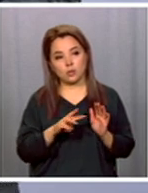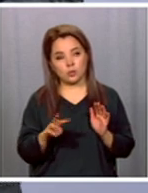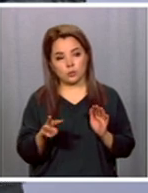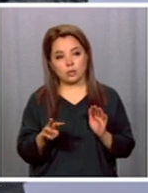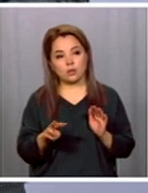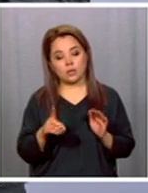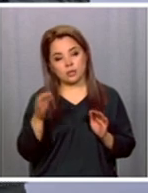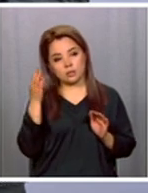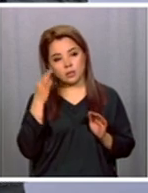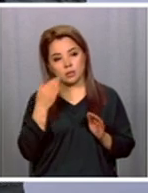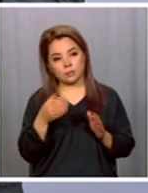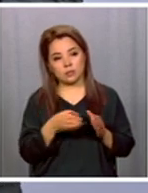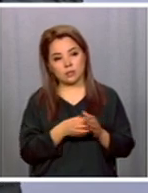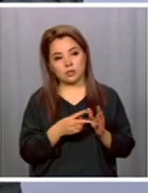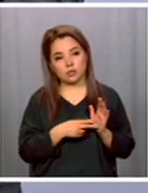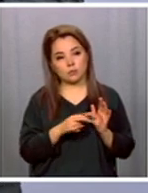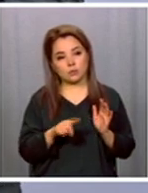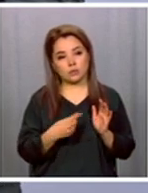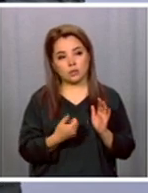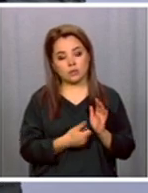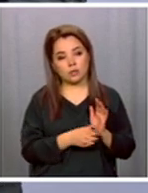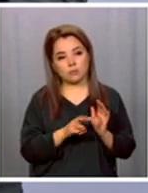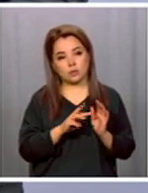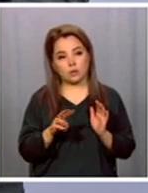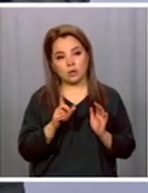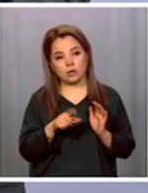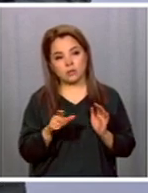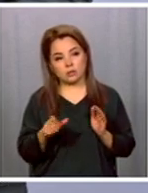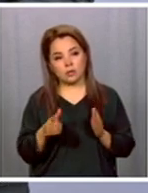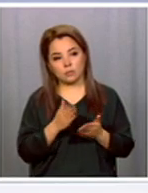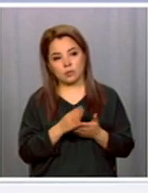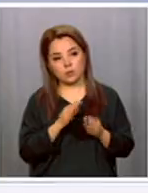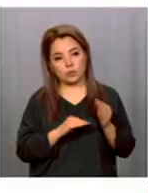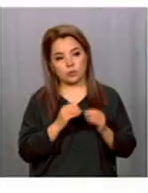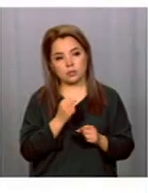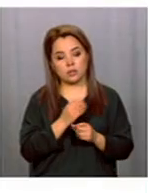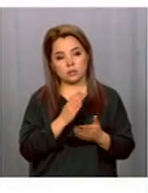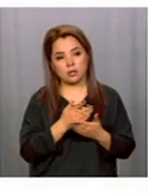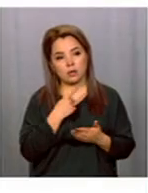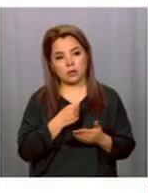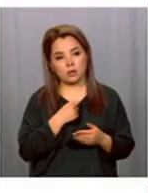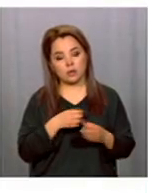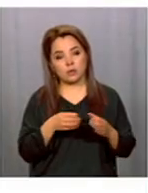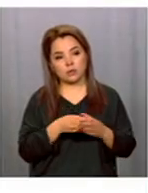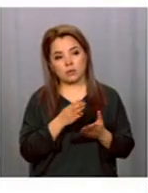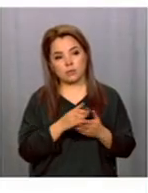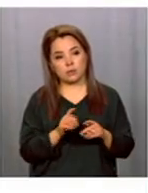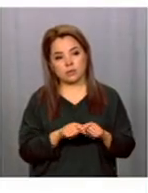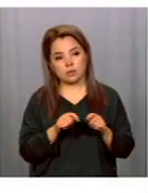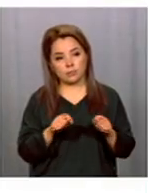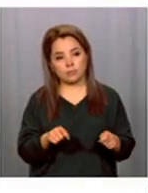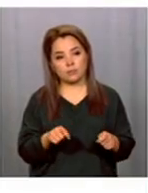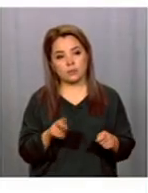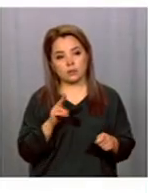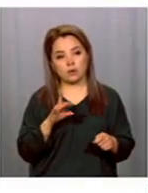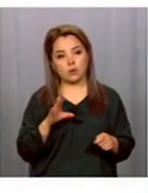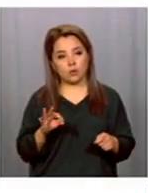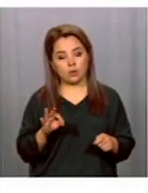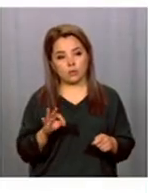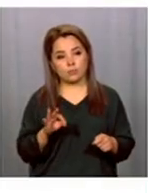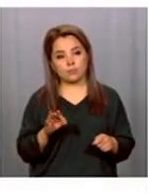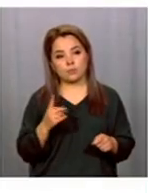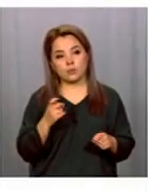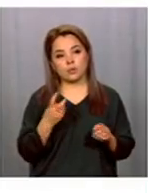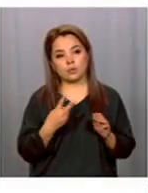ал Германияда 7,16 миллион адамды құрады. Қару-жараққа тоқталатын болсақ, ксро-да